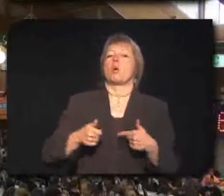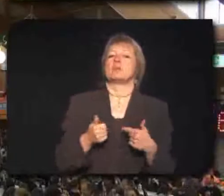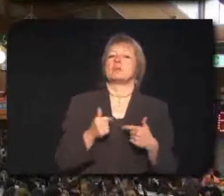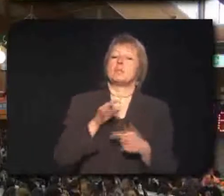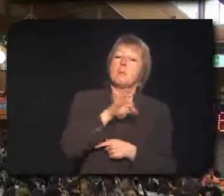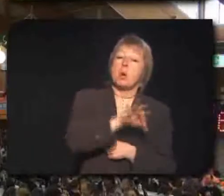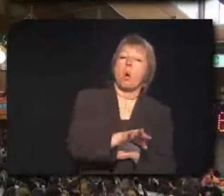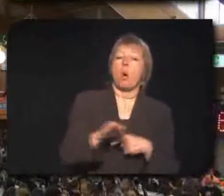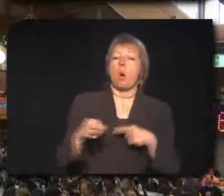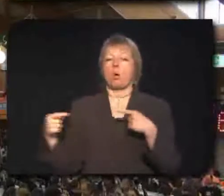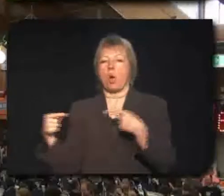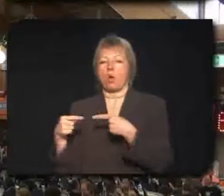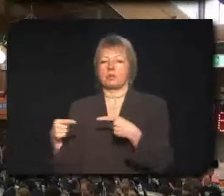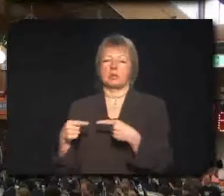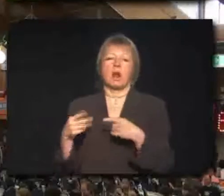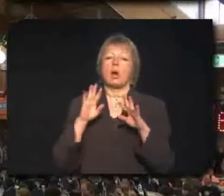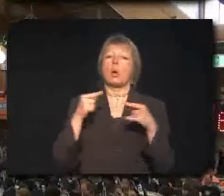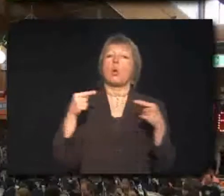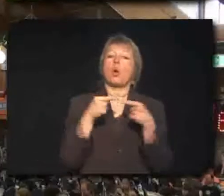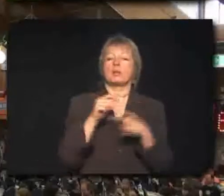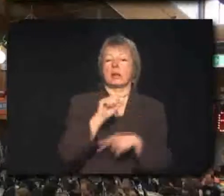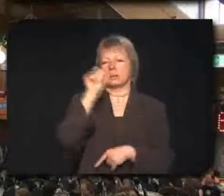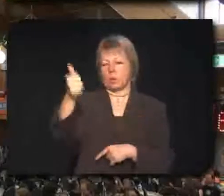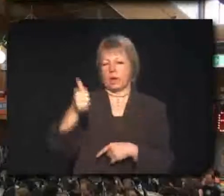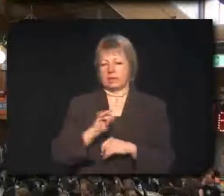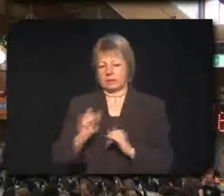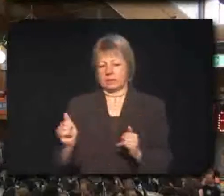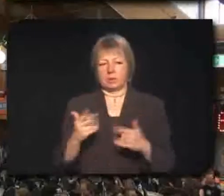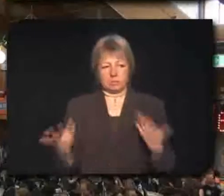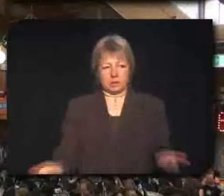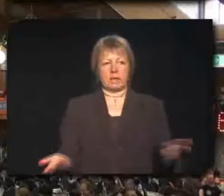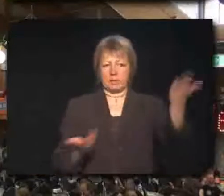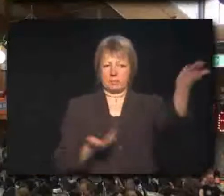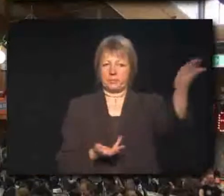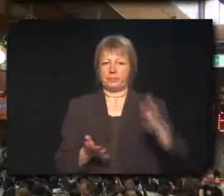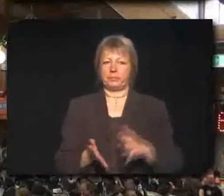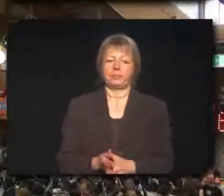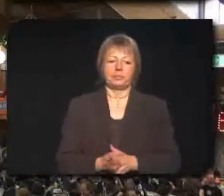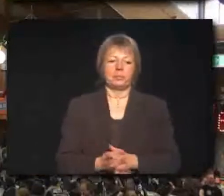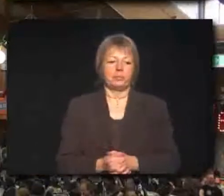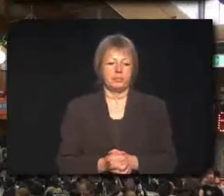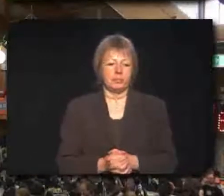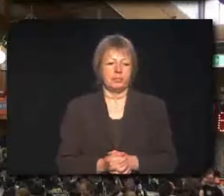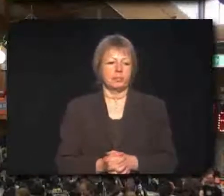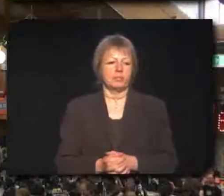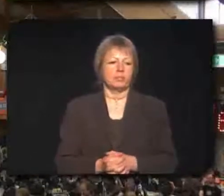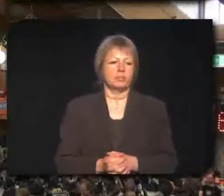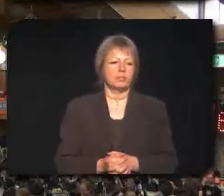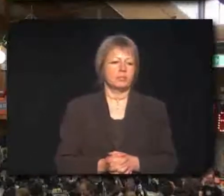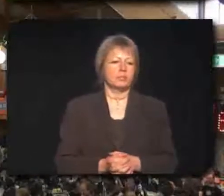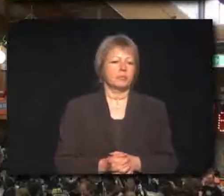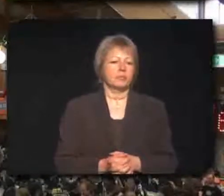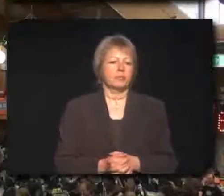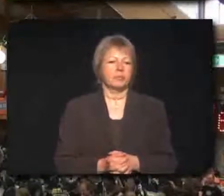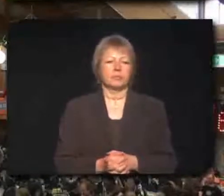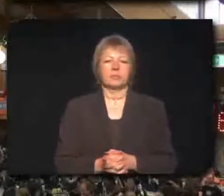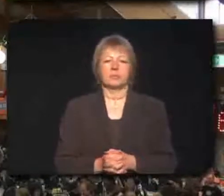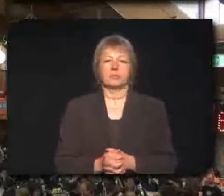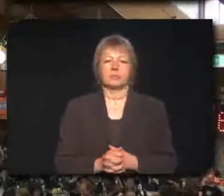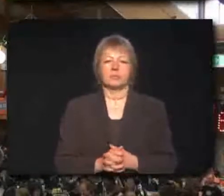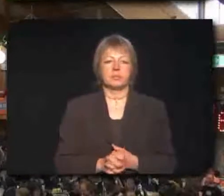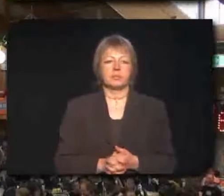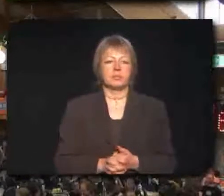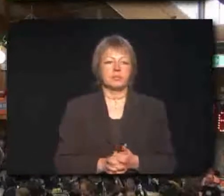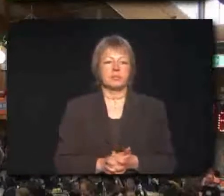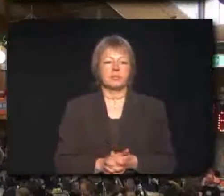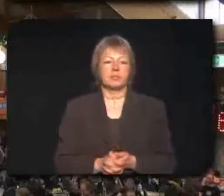wie immer kontra zuerst legt los ja Piraten auch ich halte